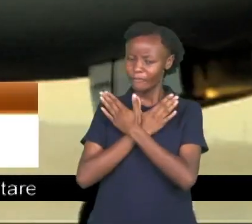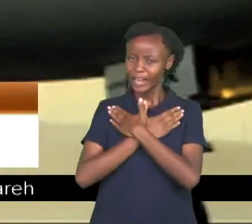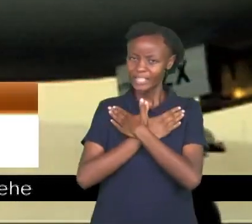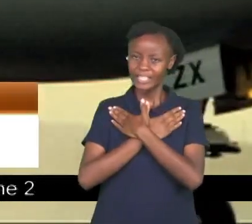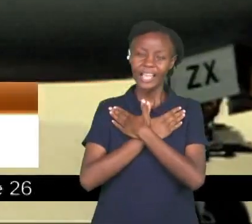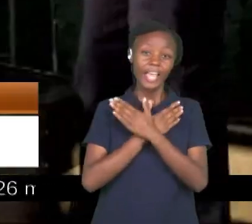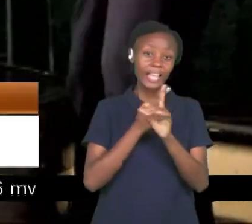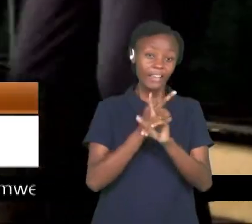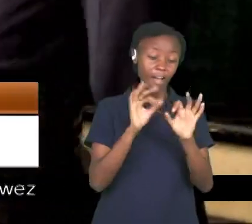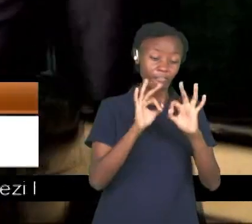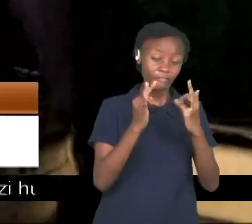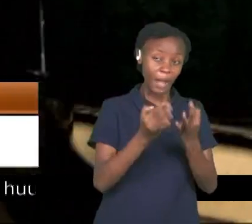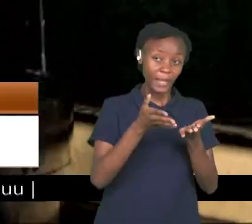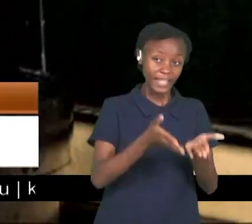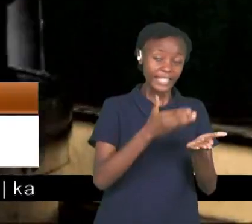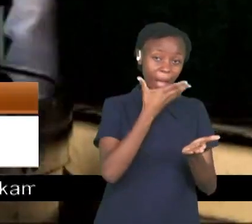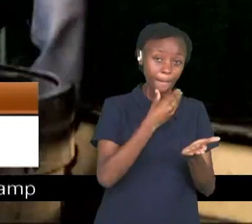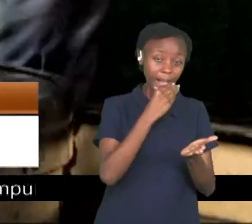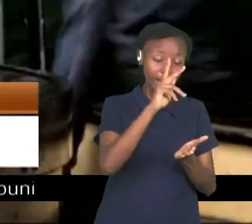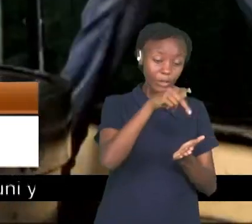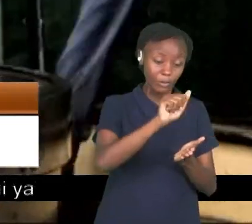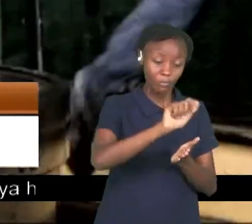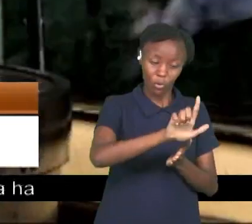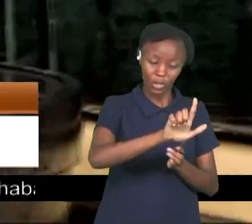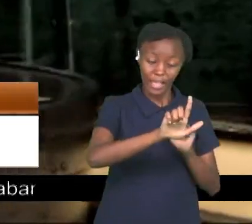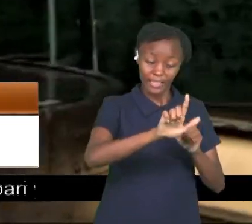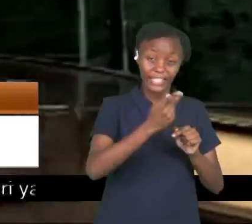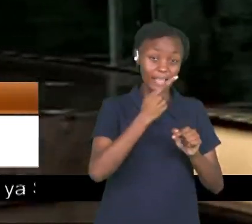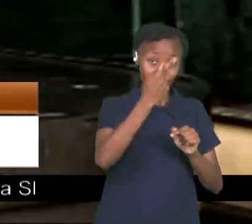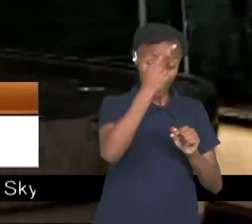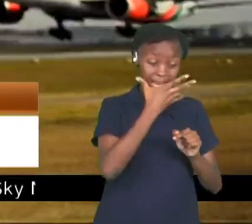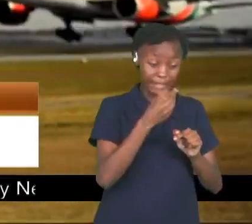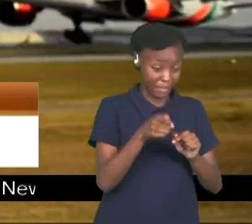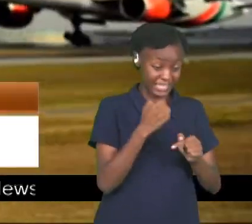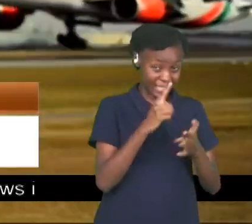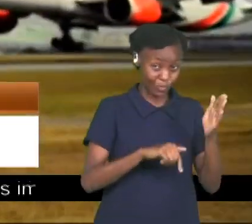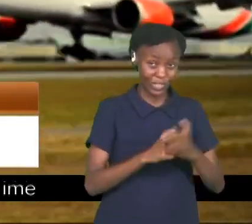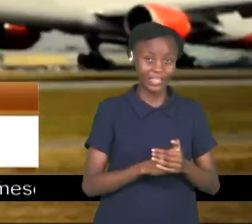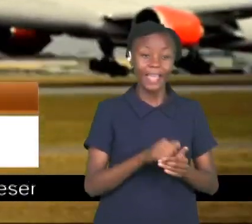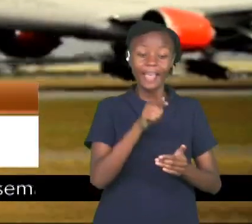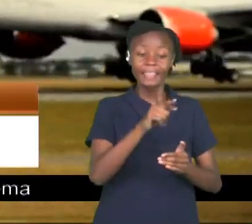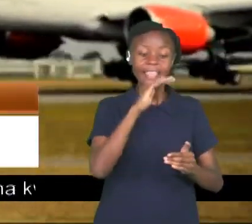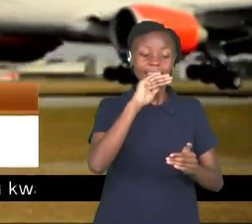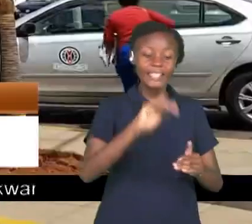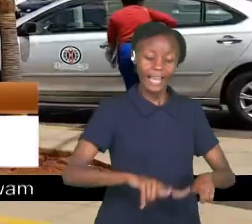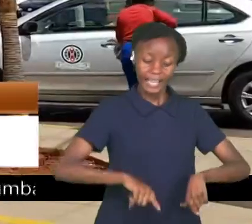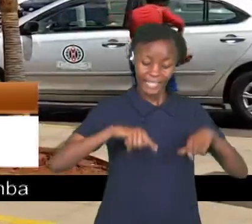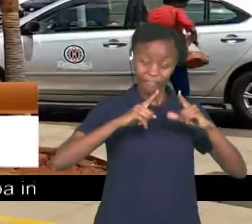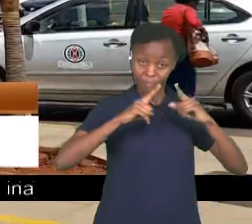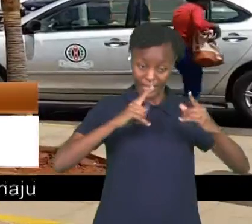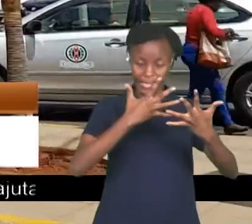na wenzake wa Paul Manyasi pamoja na baba yake. Wazazi wa jamaa huyo sasa wanadai kuwa mwanawe yuko hai katika